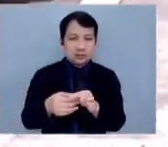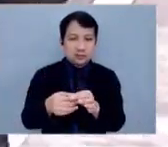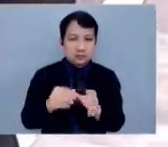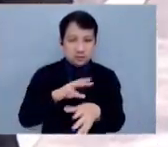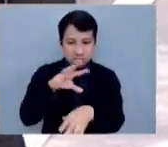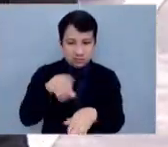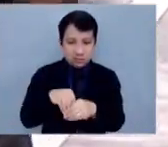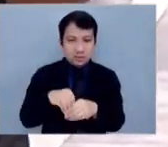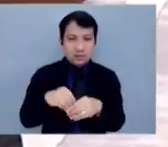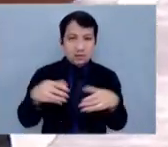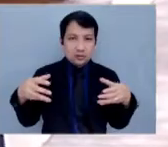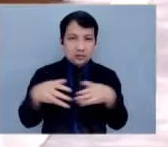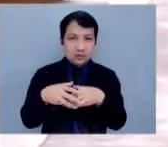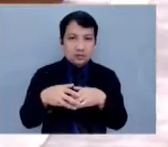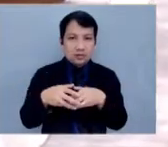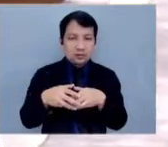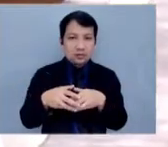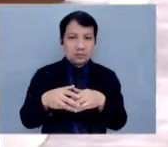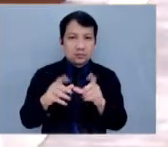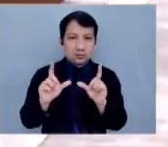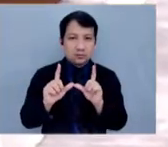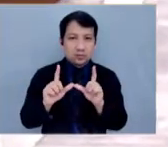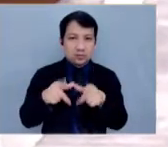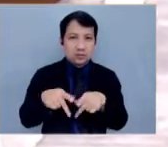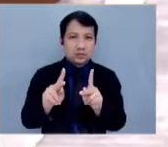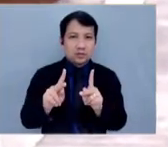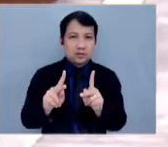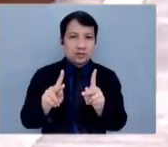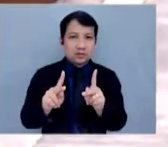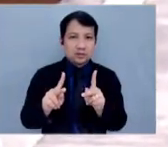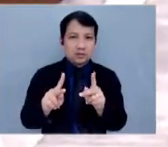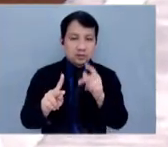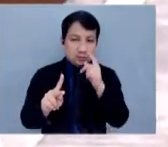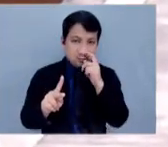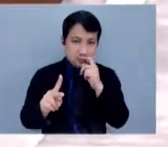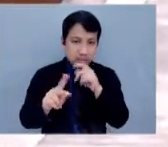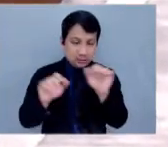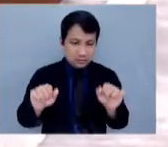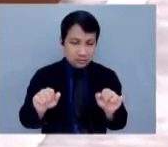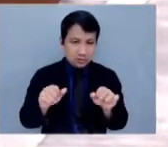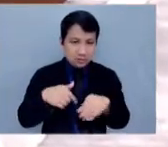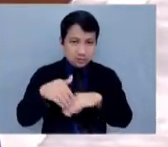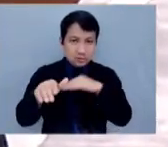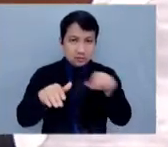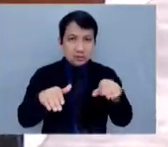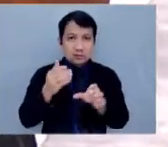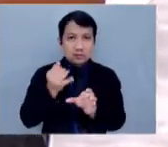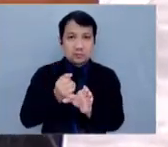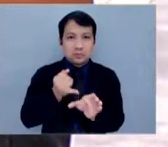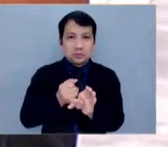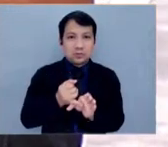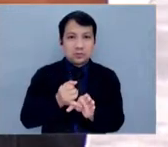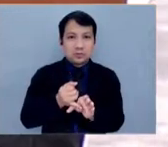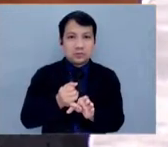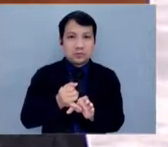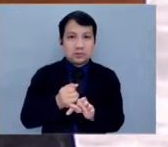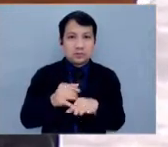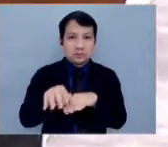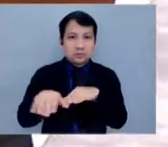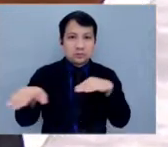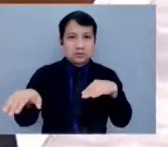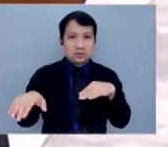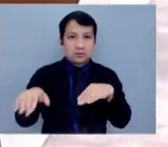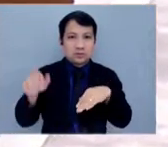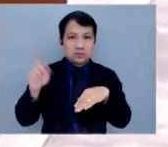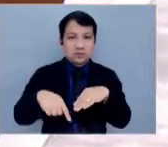ng prangkisa ng mga jeepney. Kung may maayos kasing fleet management o yung pagdidispatcha ng mga jeepney units, hindi mangyayari yung ganito na may dalawa